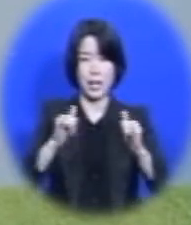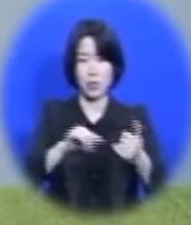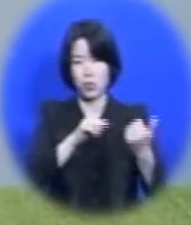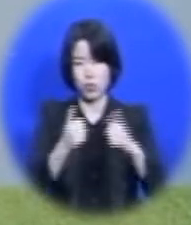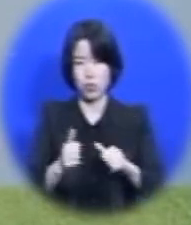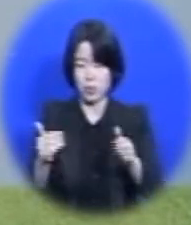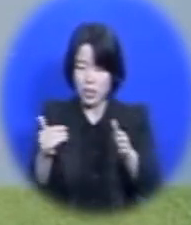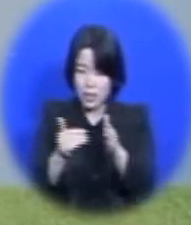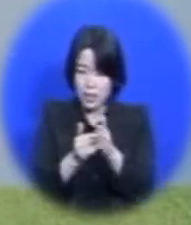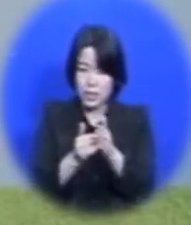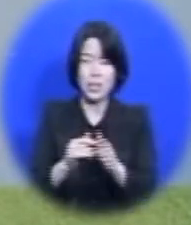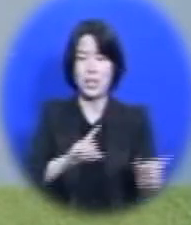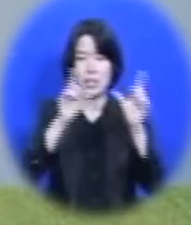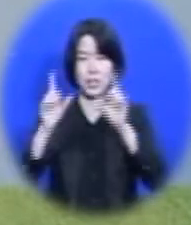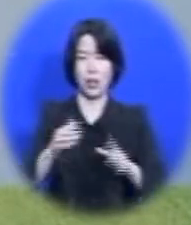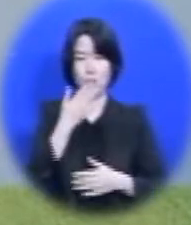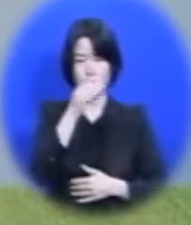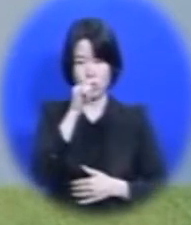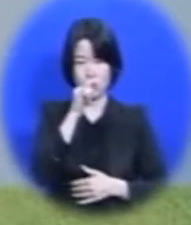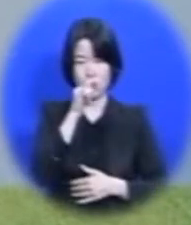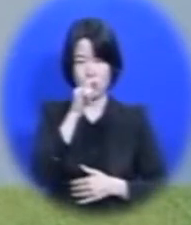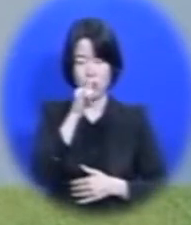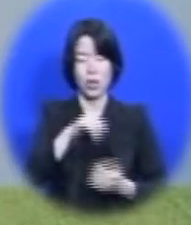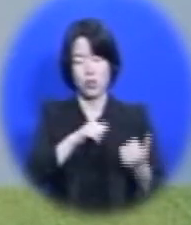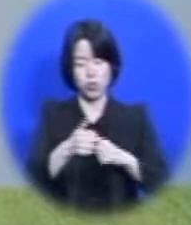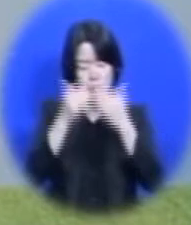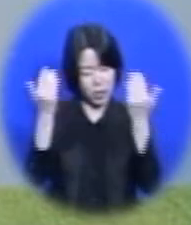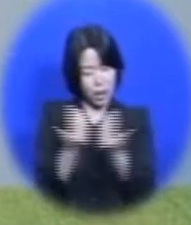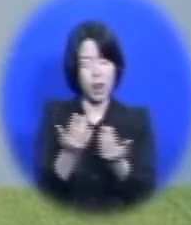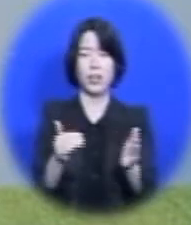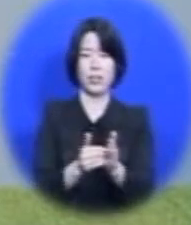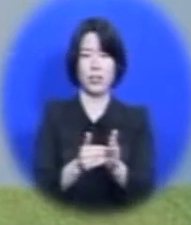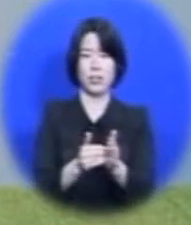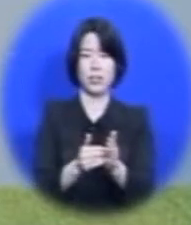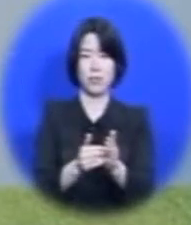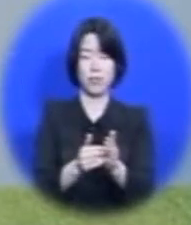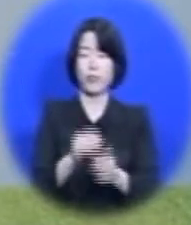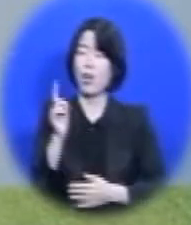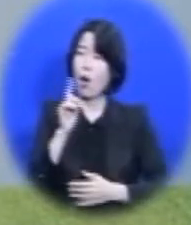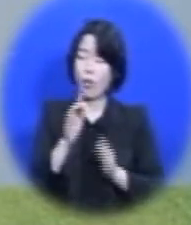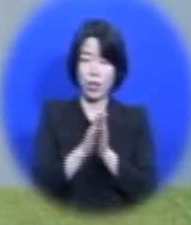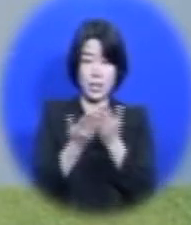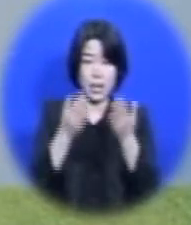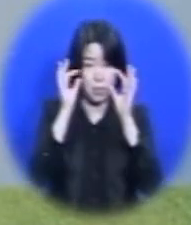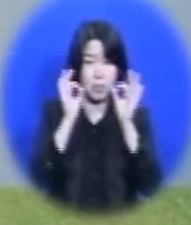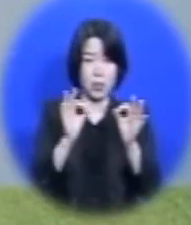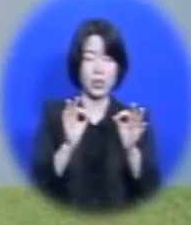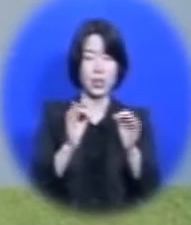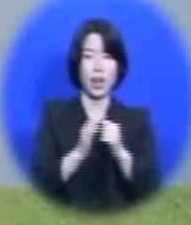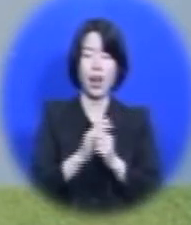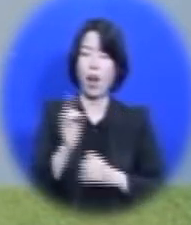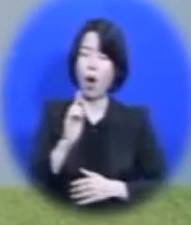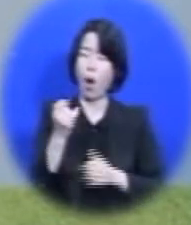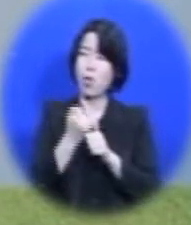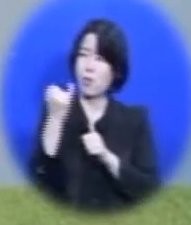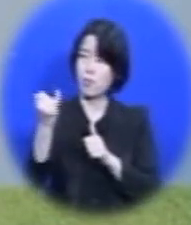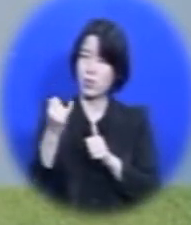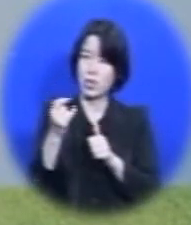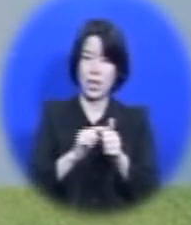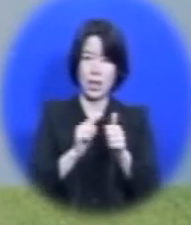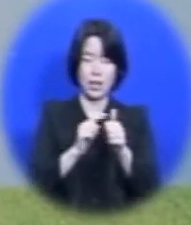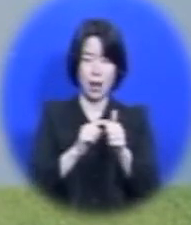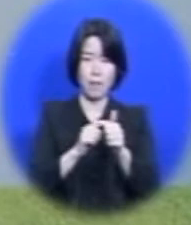삶을 살아가고 있습니다. 죽으면 끝나는 겁니다, 다. 어떤 책에 보니까 어느 부인이 남편이